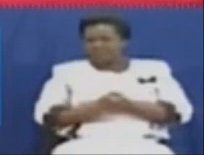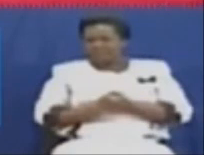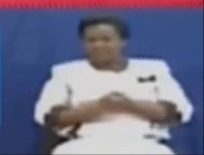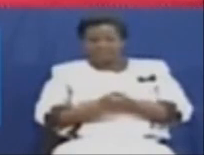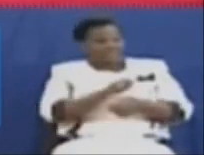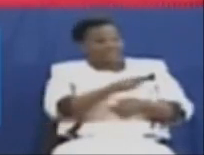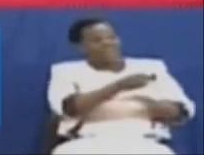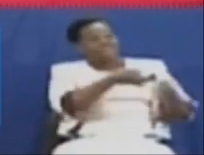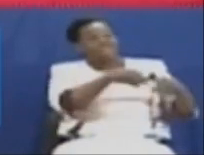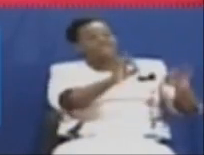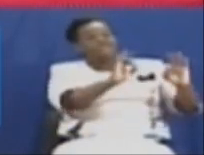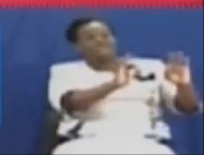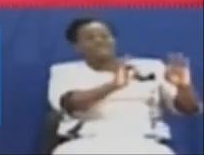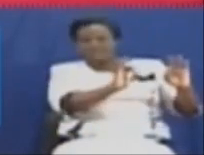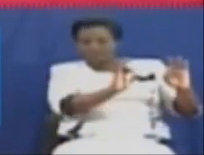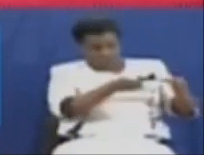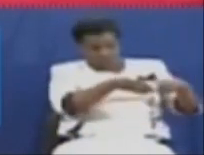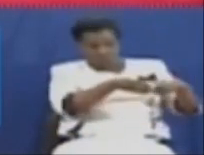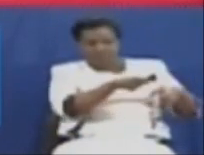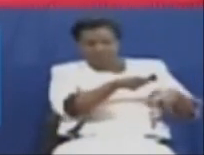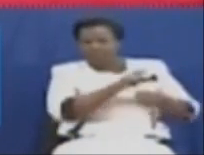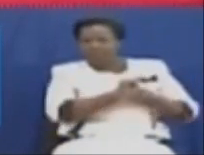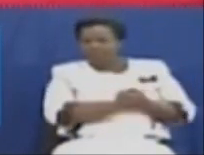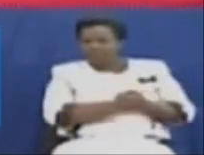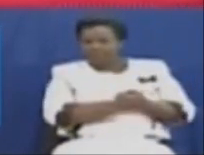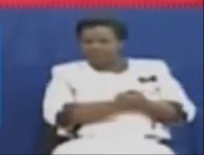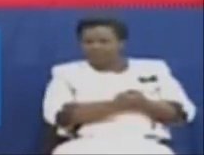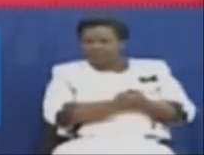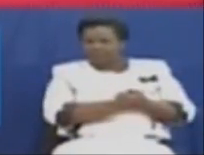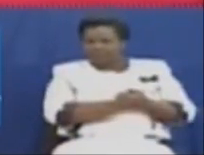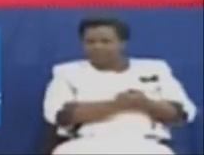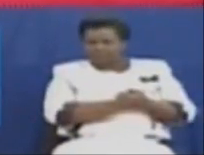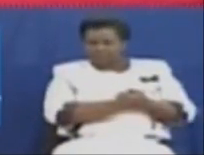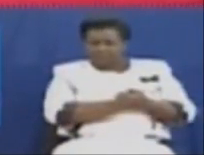chombo huru kwa mujibu wa katiba, ndio tume huru.